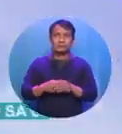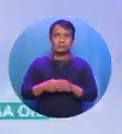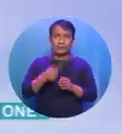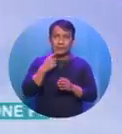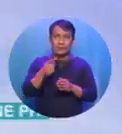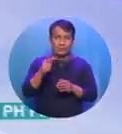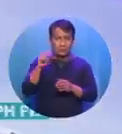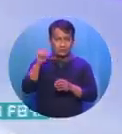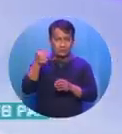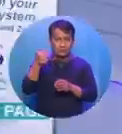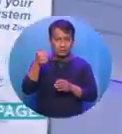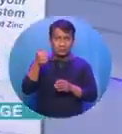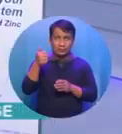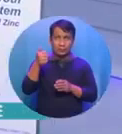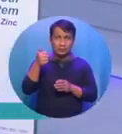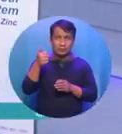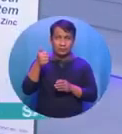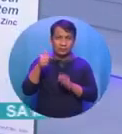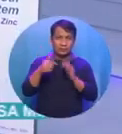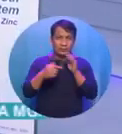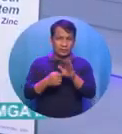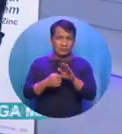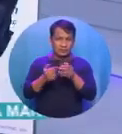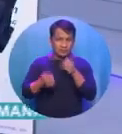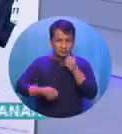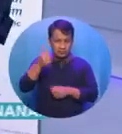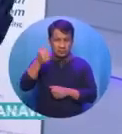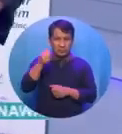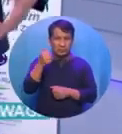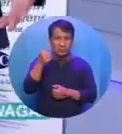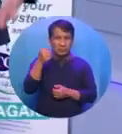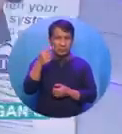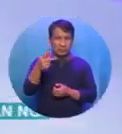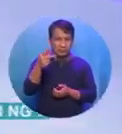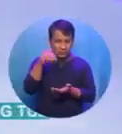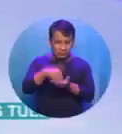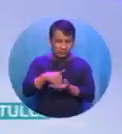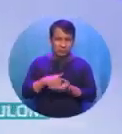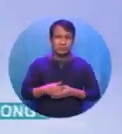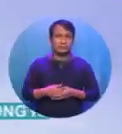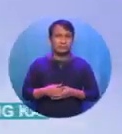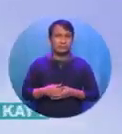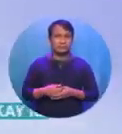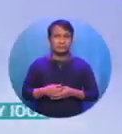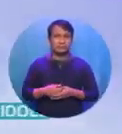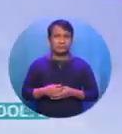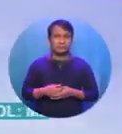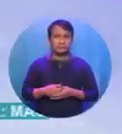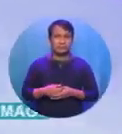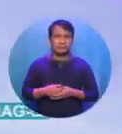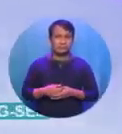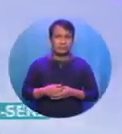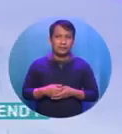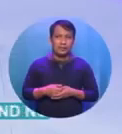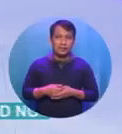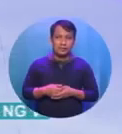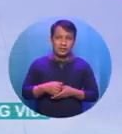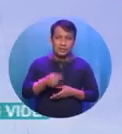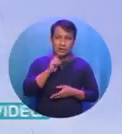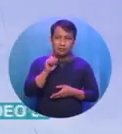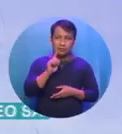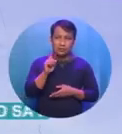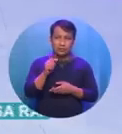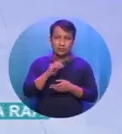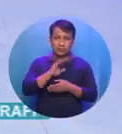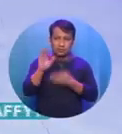panalo ka na. Congratulations! Thank you po! Okay, di ba? Ngayon naman, panoorin natin ang